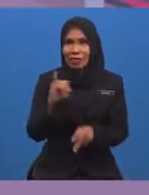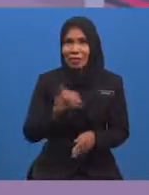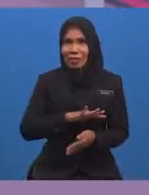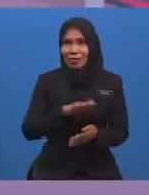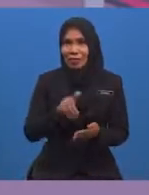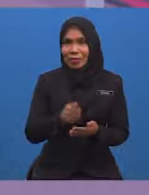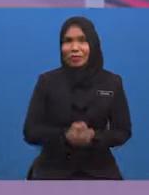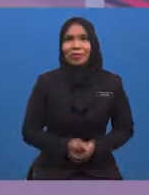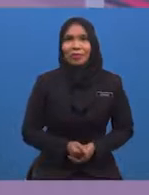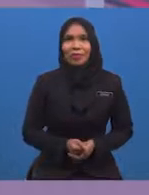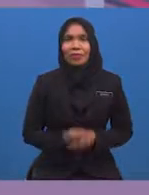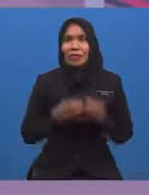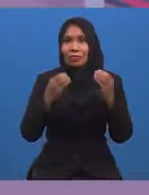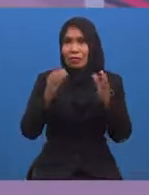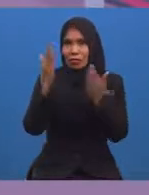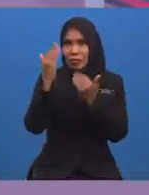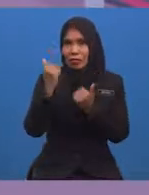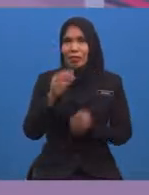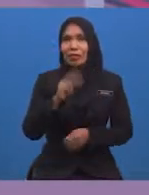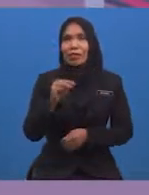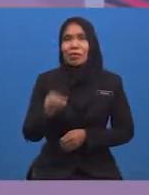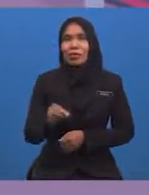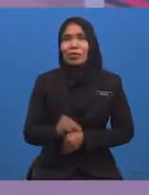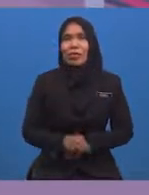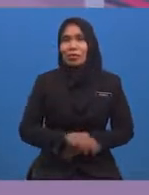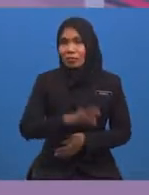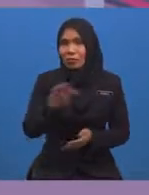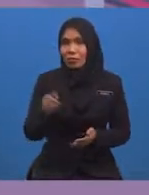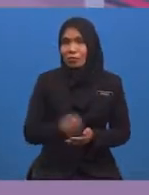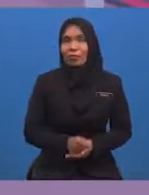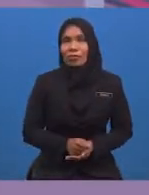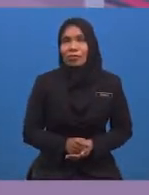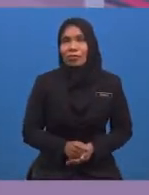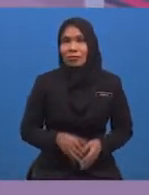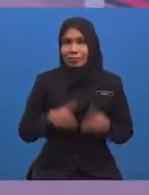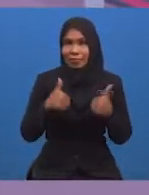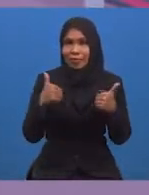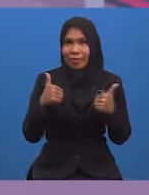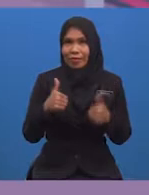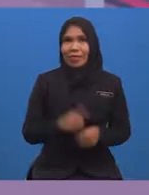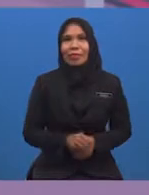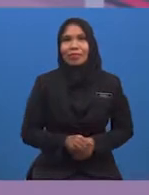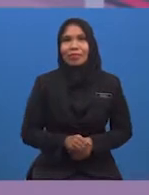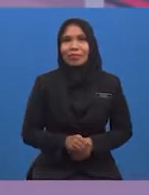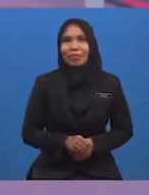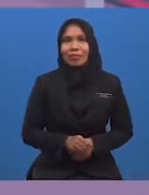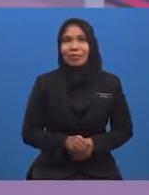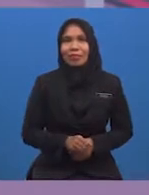Cikgu berharap murid-murid semua berada dalam keadaan yang sihat dan ceria